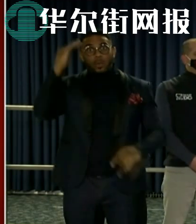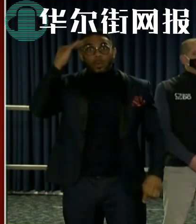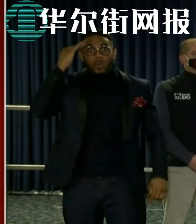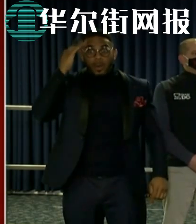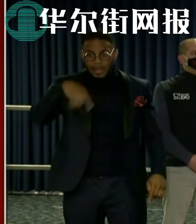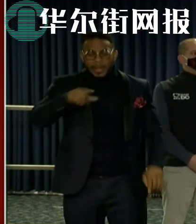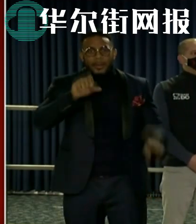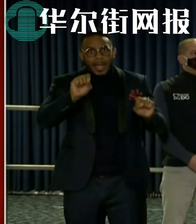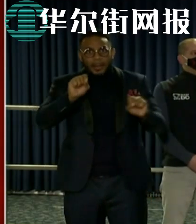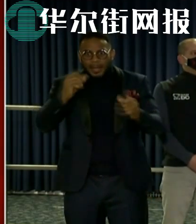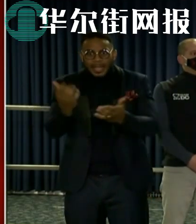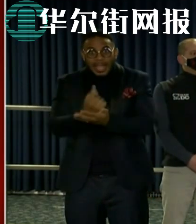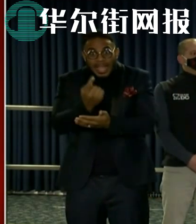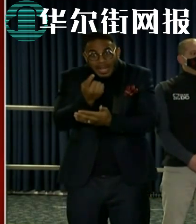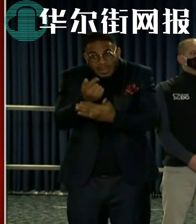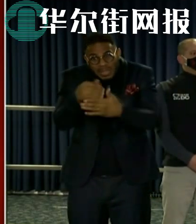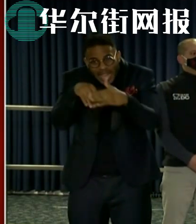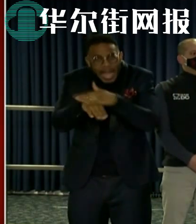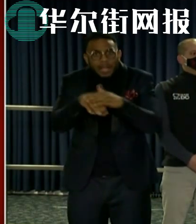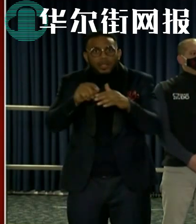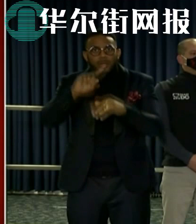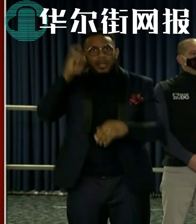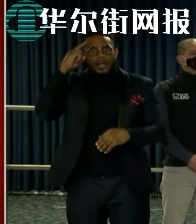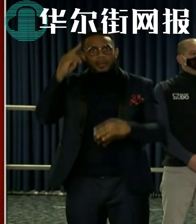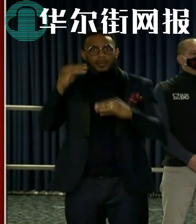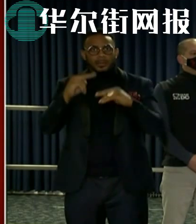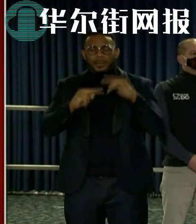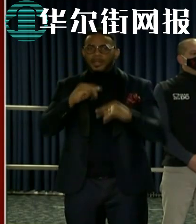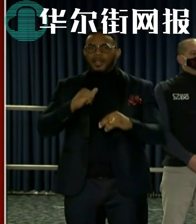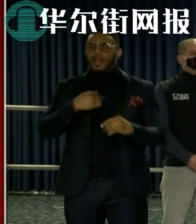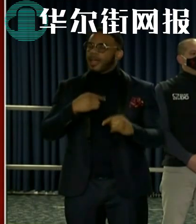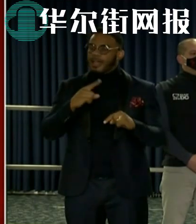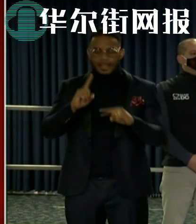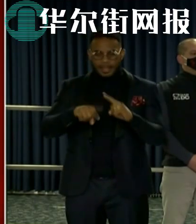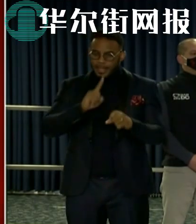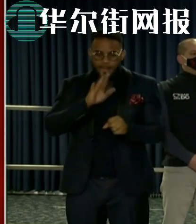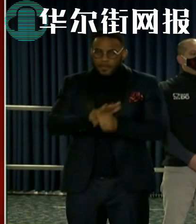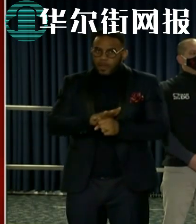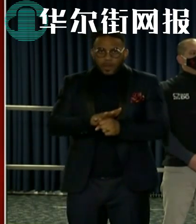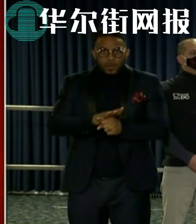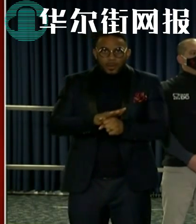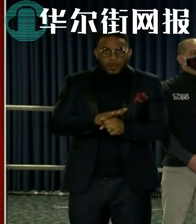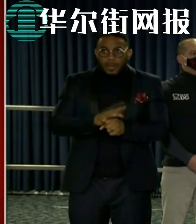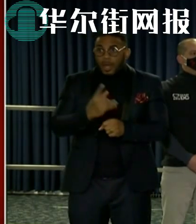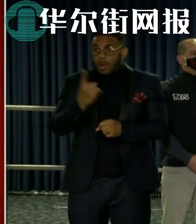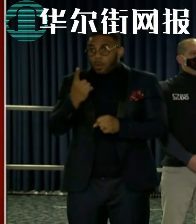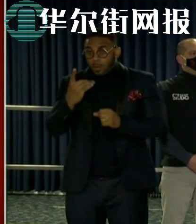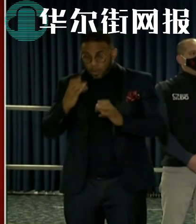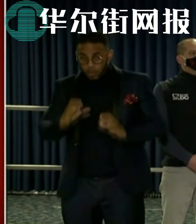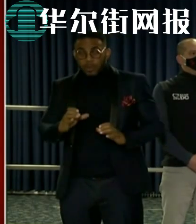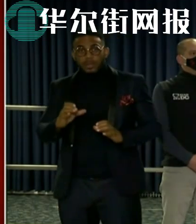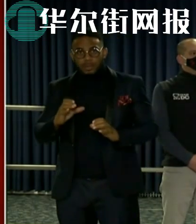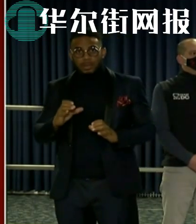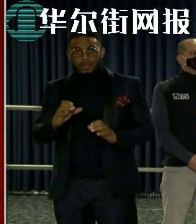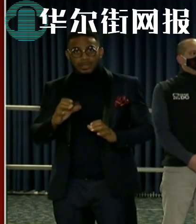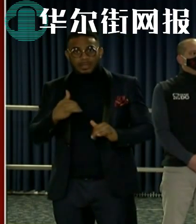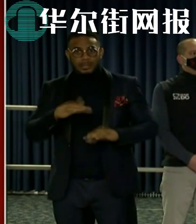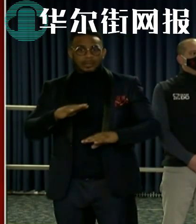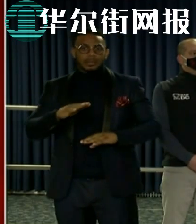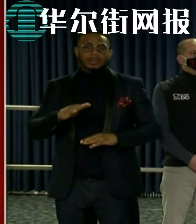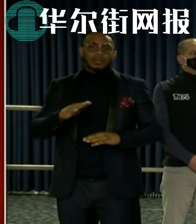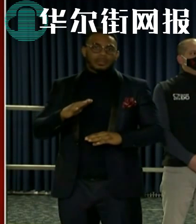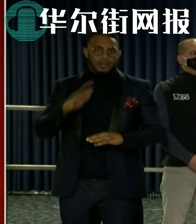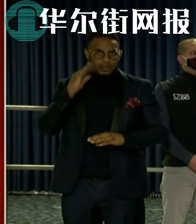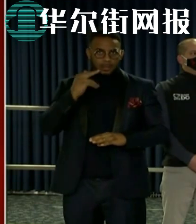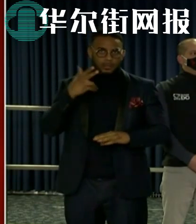果的计划却少得多。尽管川普总统的强硬支持者发出了潜在的暴力警告信号，比如声称选举